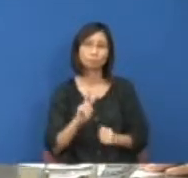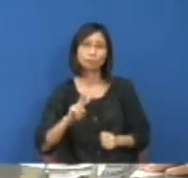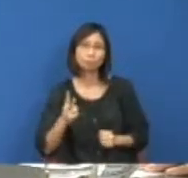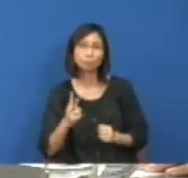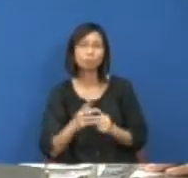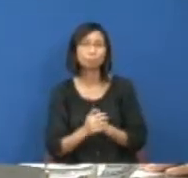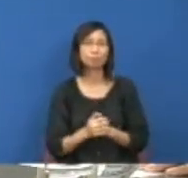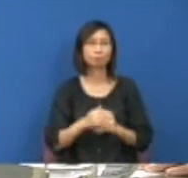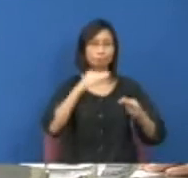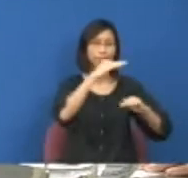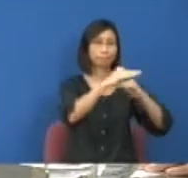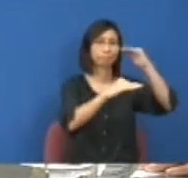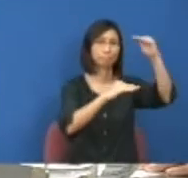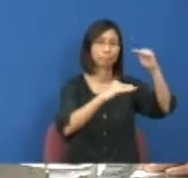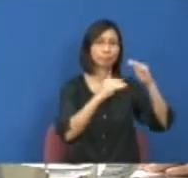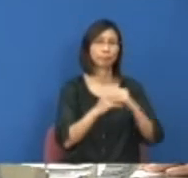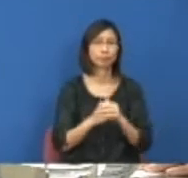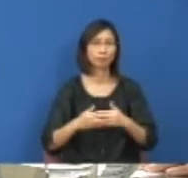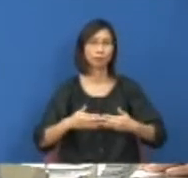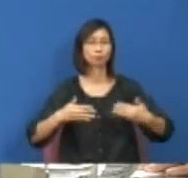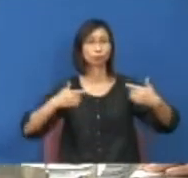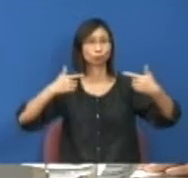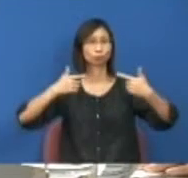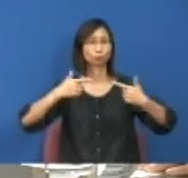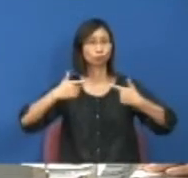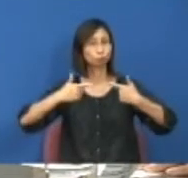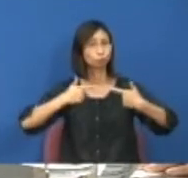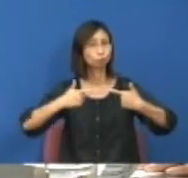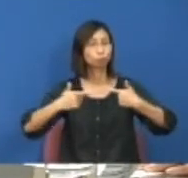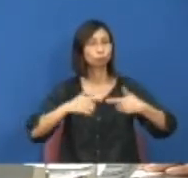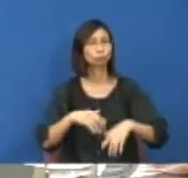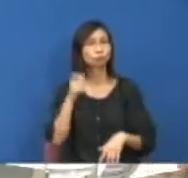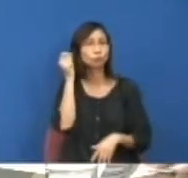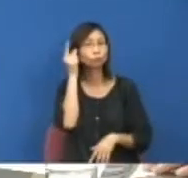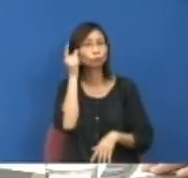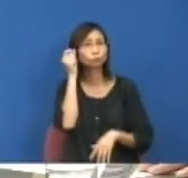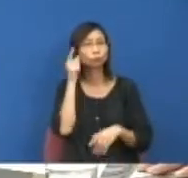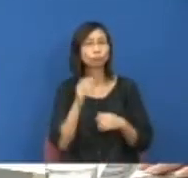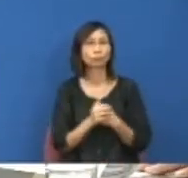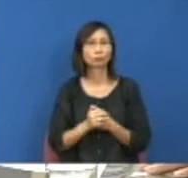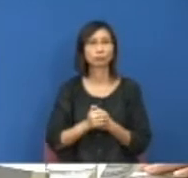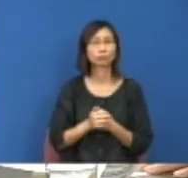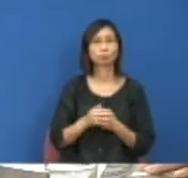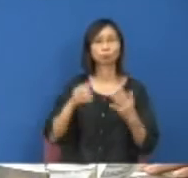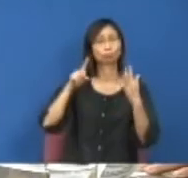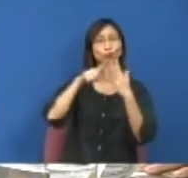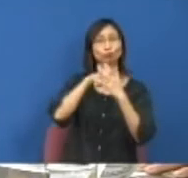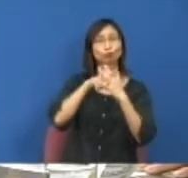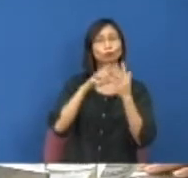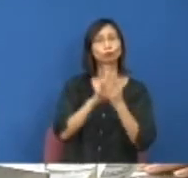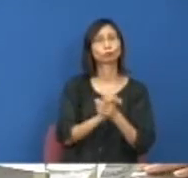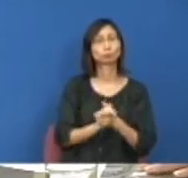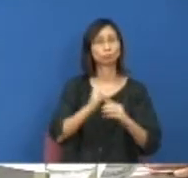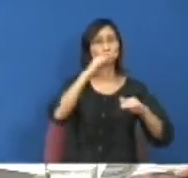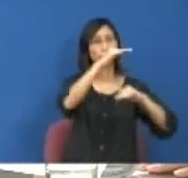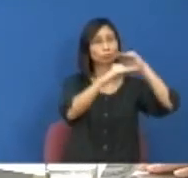這樣的階級的對立的，即是階級對立的 凸顯同埋咧階級意識嘅